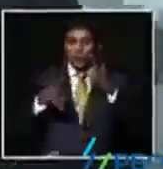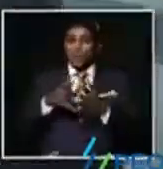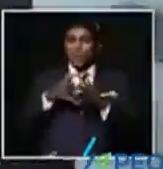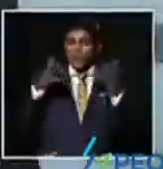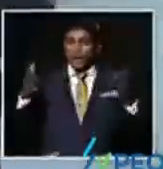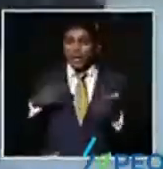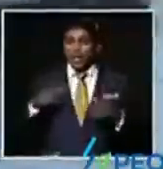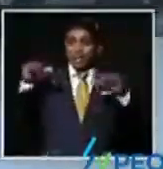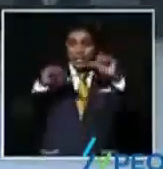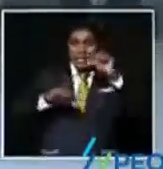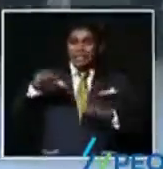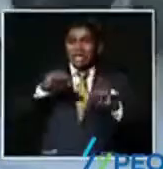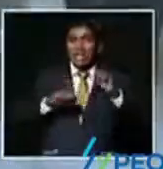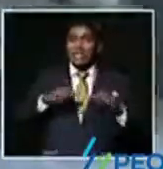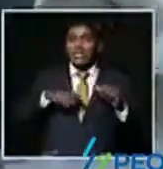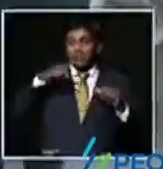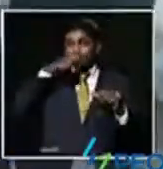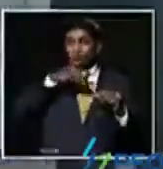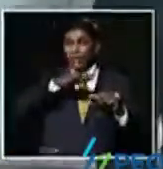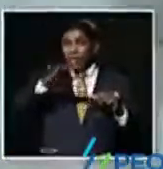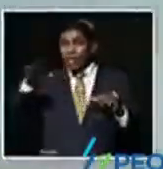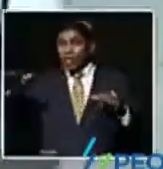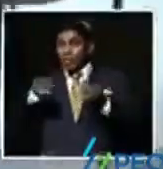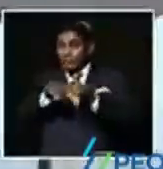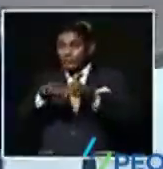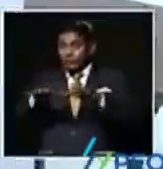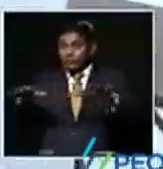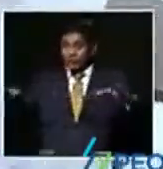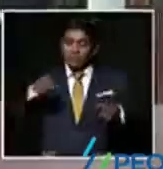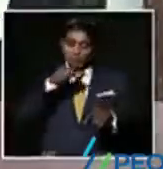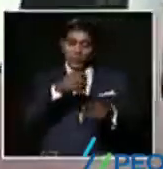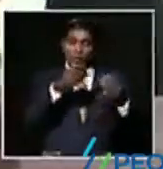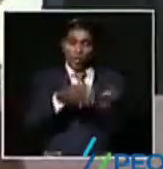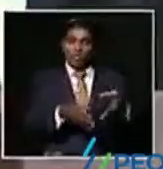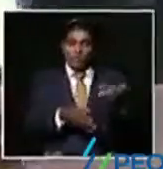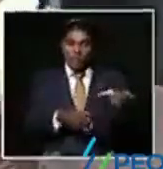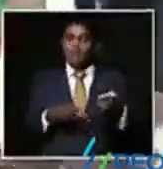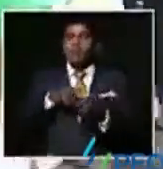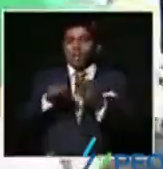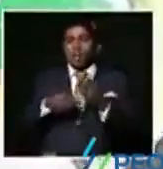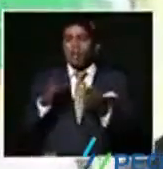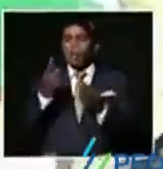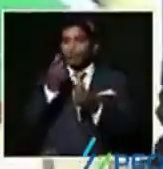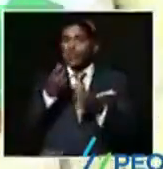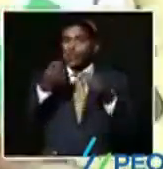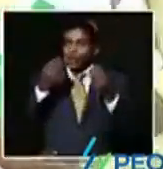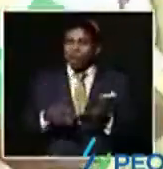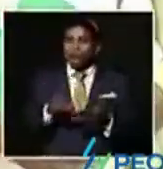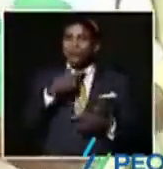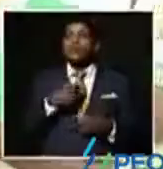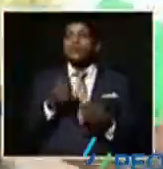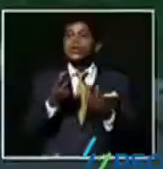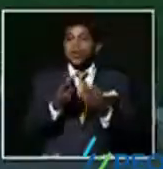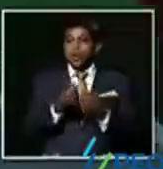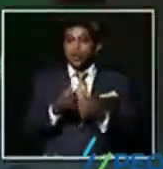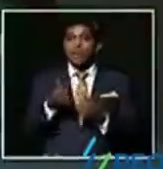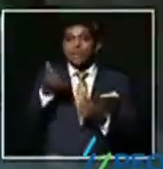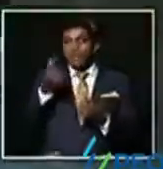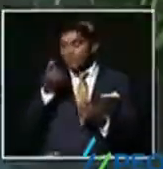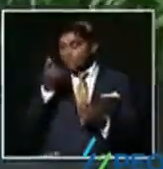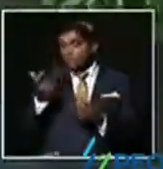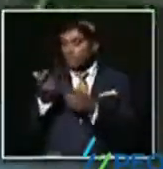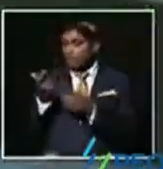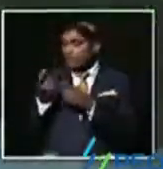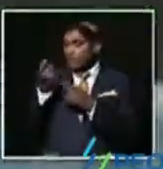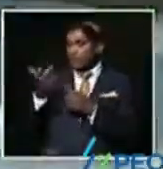සාගර අනතුර මේ වන නිසාත් අප රටට මූල්‍ය වශයෙන් සහ ආර්ථික වශයෙන්ද දැනට ගණනය කර ඇති වන්දිය ඉතා වැදගත් මුදලක් වන නිසාත්